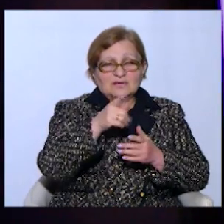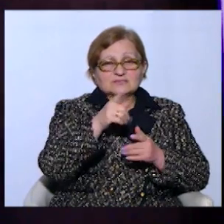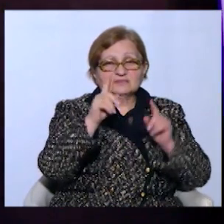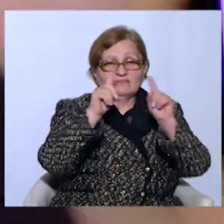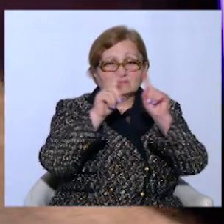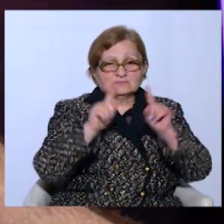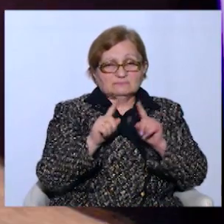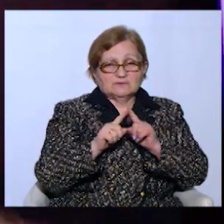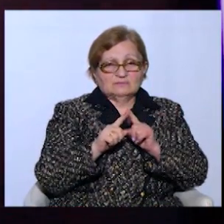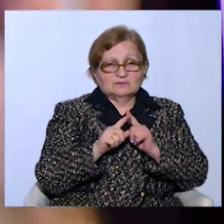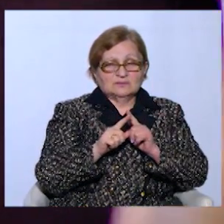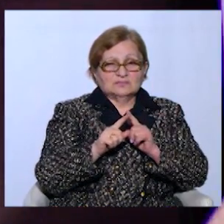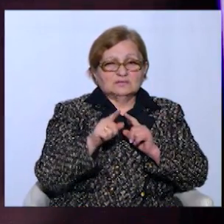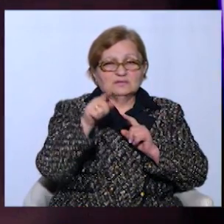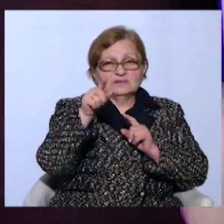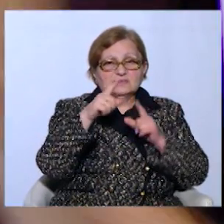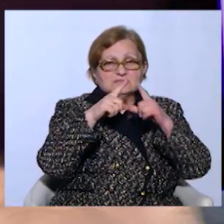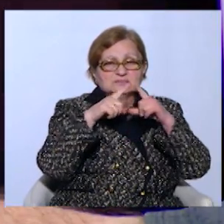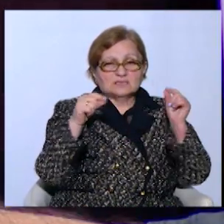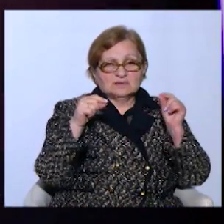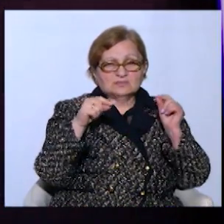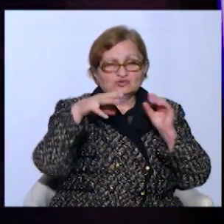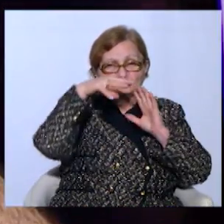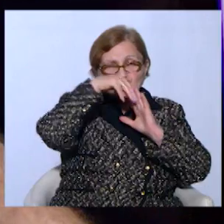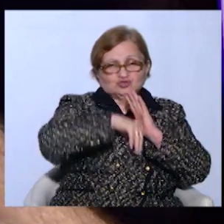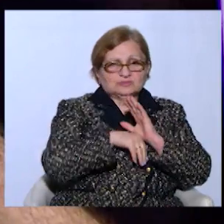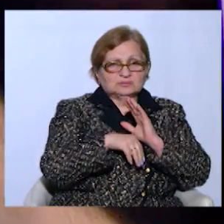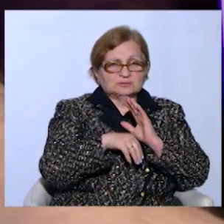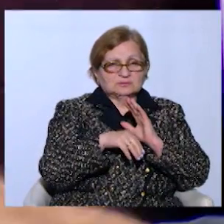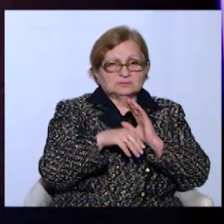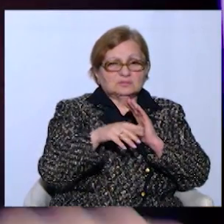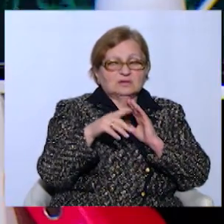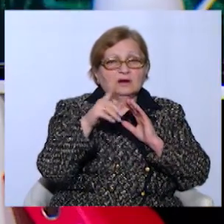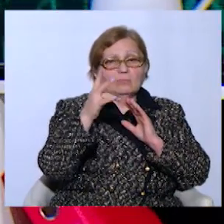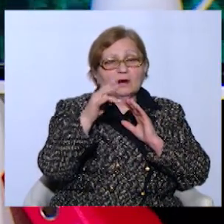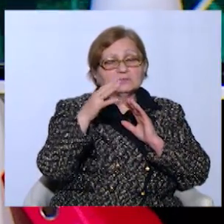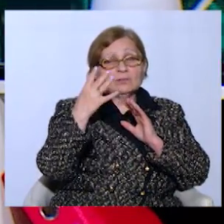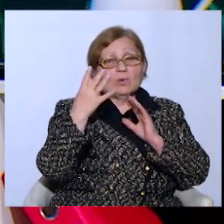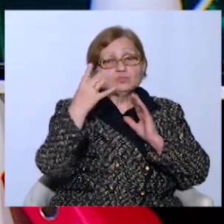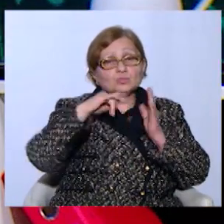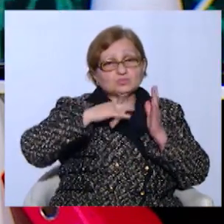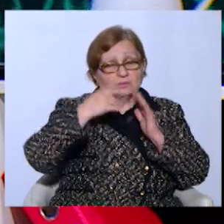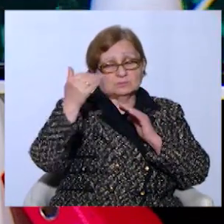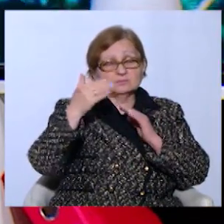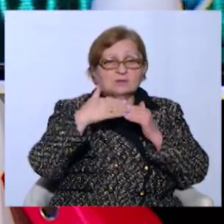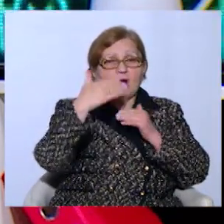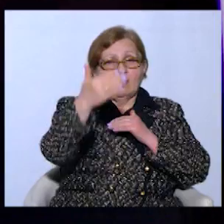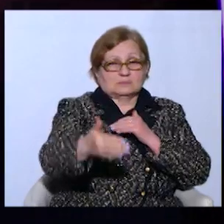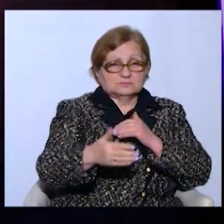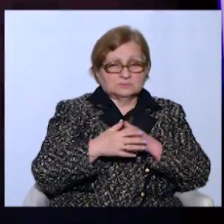ვარსკვლავი არის სამ კუთხედის შიგარეში, მაგრამ არის ოთხ კუთხედის გარეარეში. აი